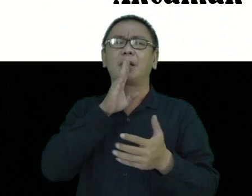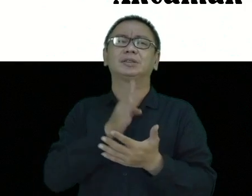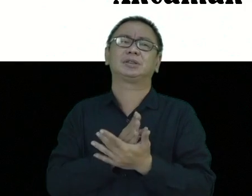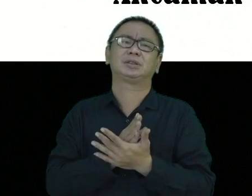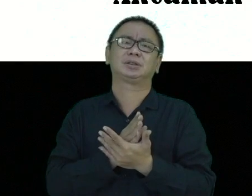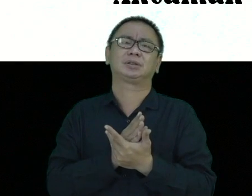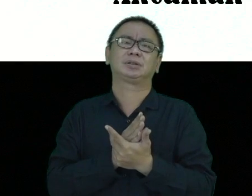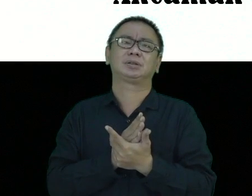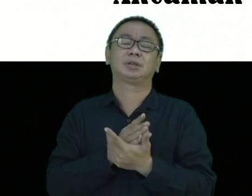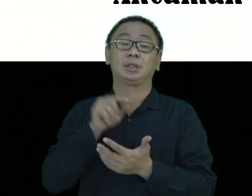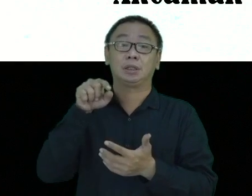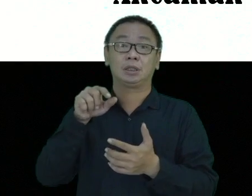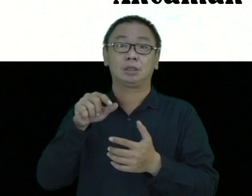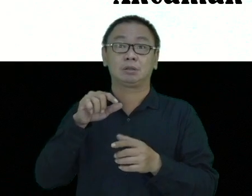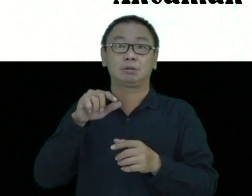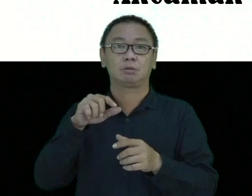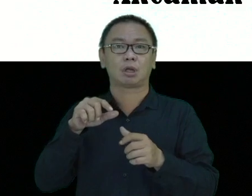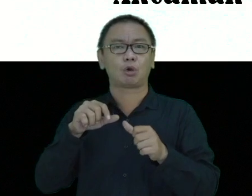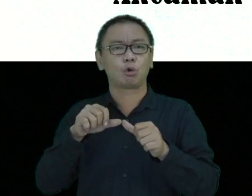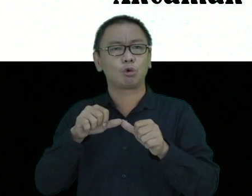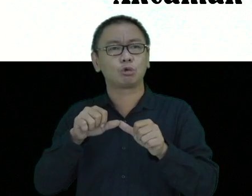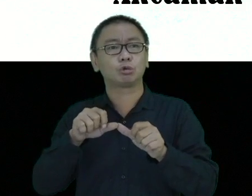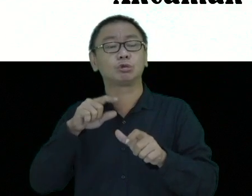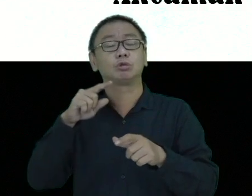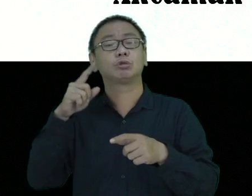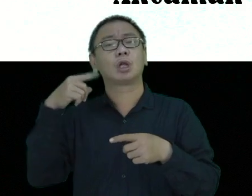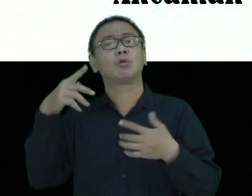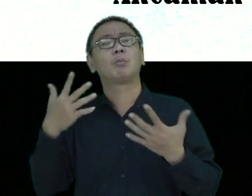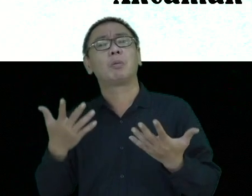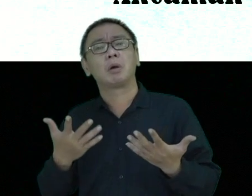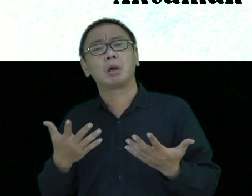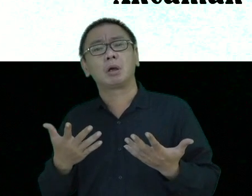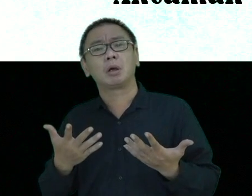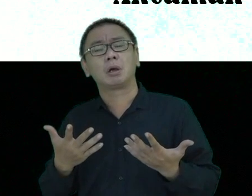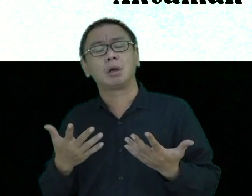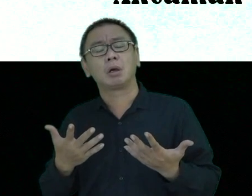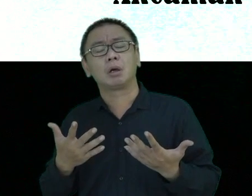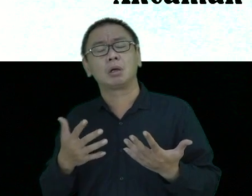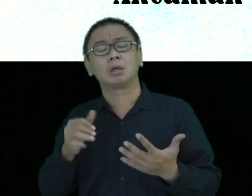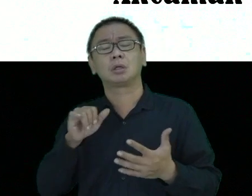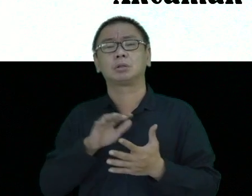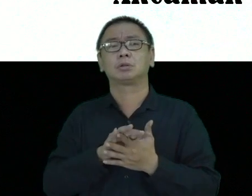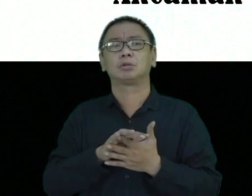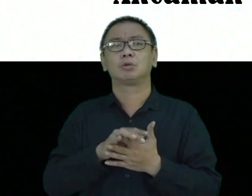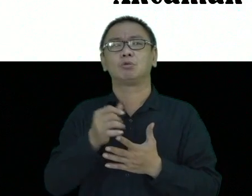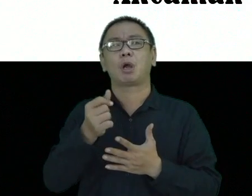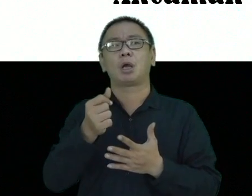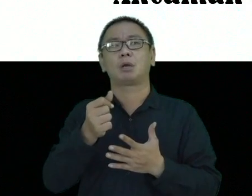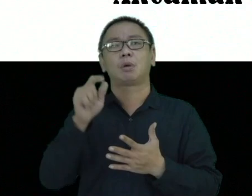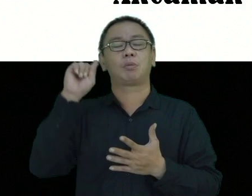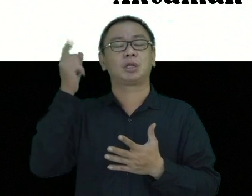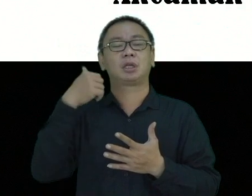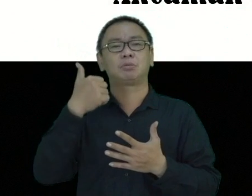Dan kalau ini berlanjut terus, lalu apa yang terjadi? Uang pemerintah bisa habis hanya